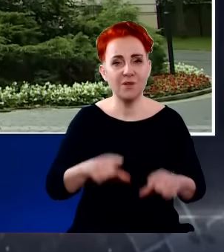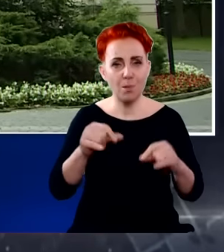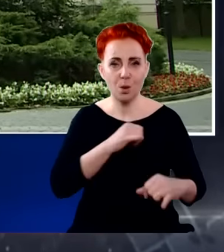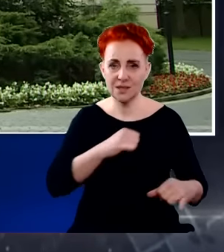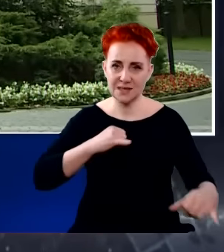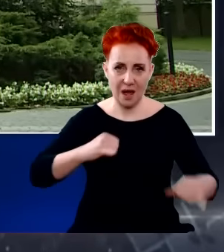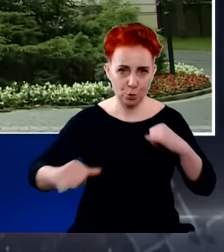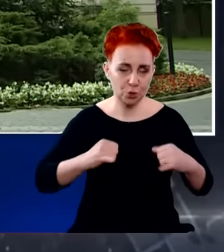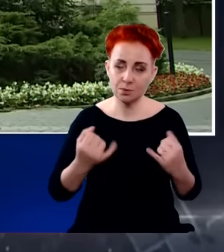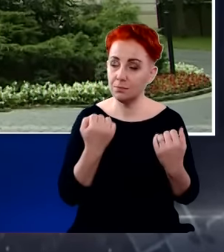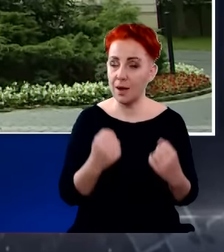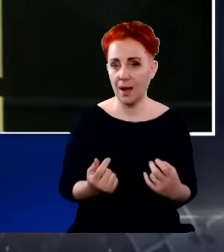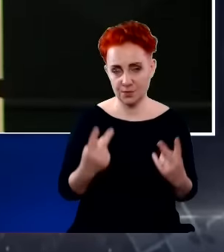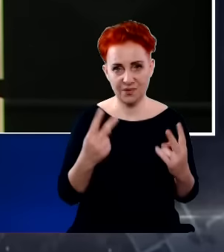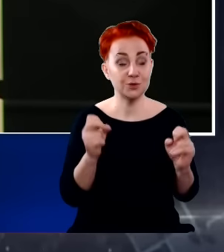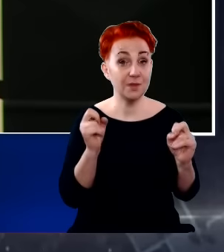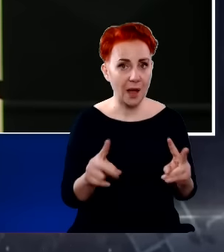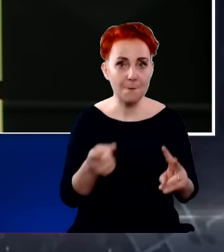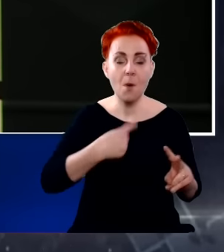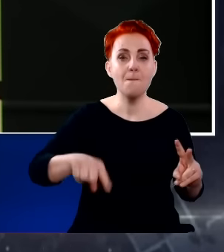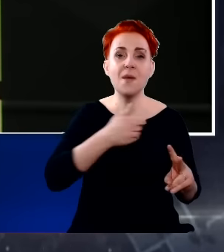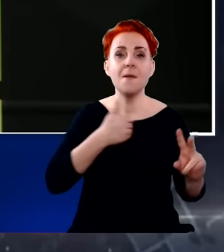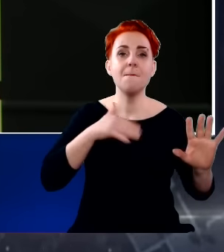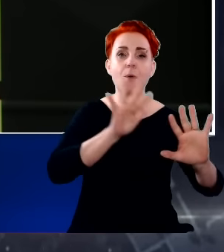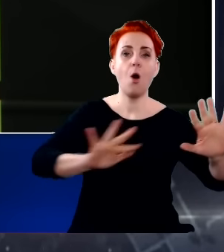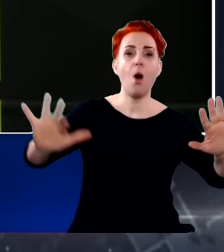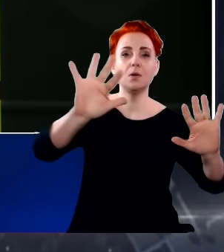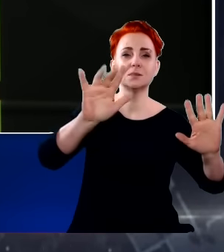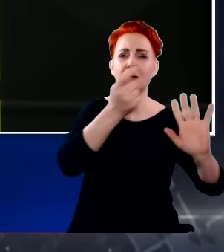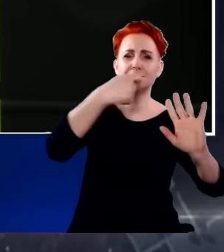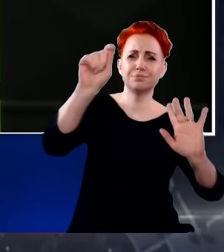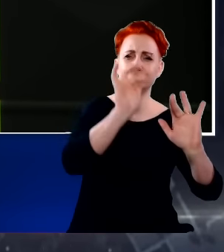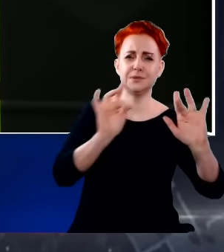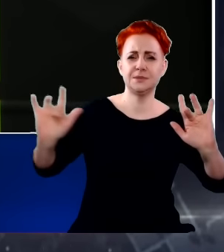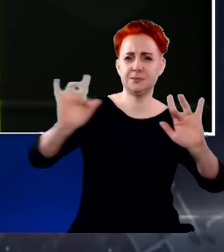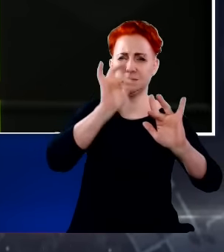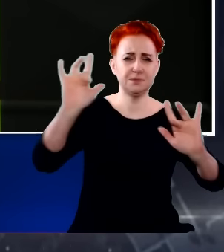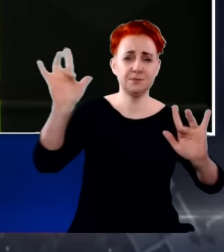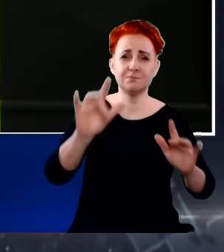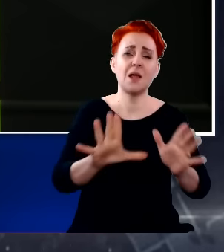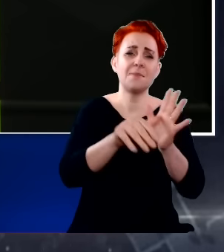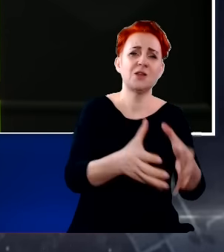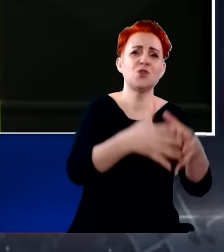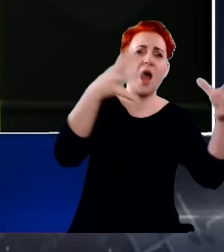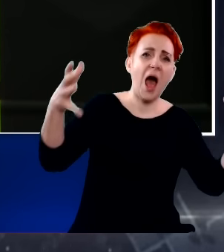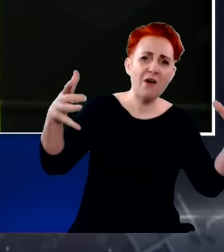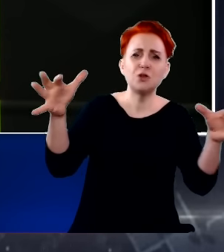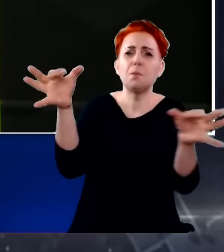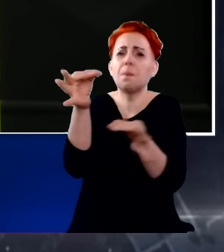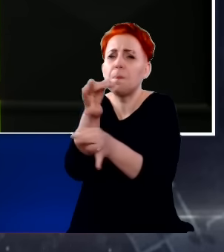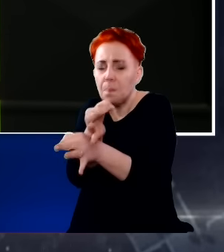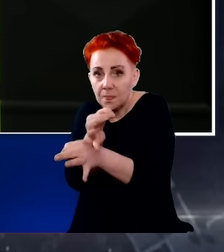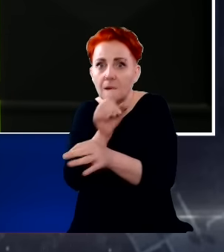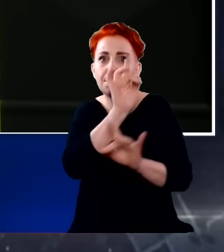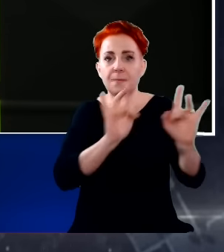niezwykle ważne, dlatego że my jeżdżąc po kraju, a jeździmy naprawdę po całej Polsce od największych do najmniejszych miejscowości. Ja